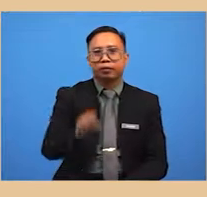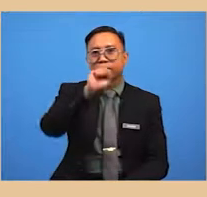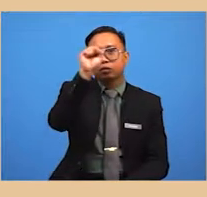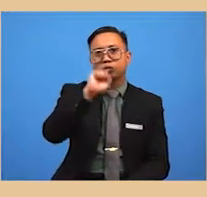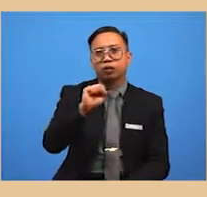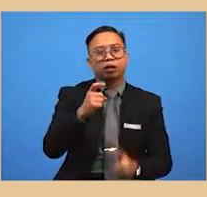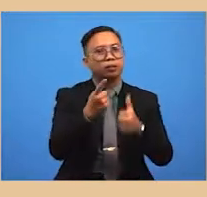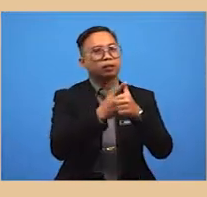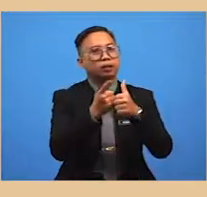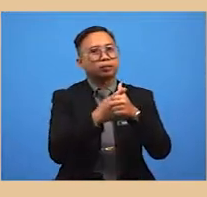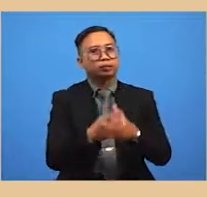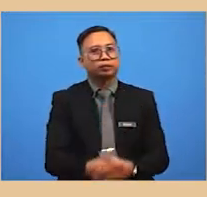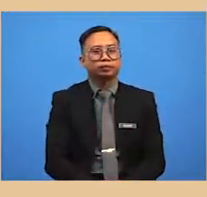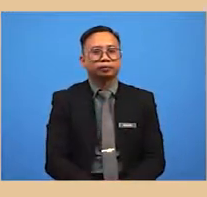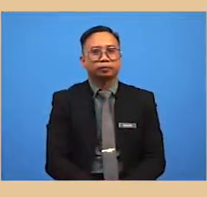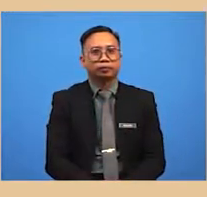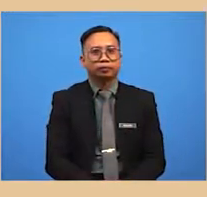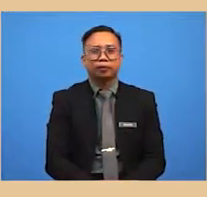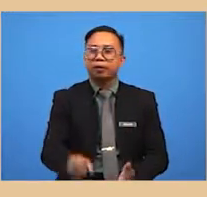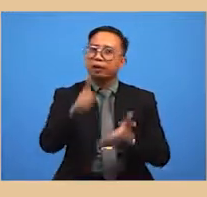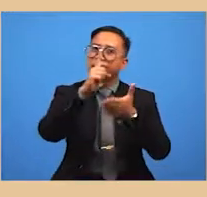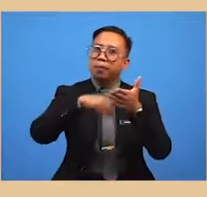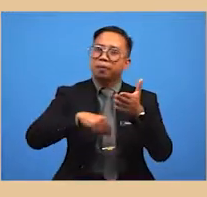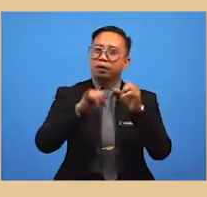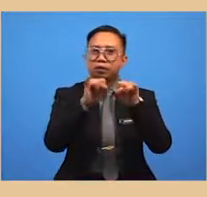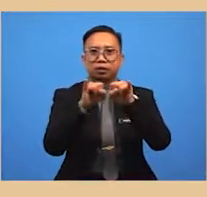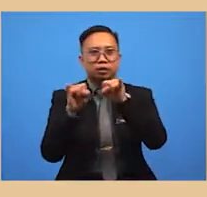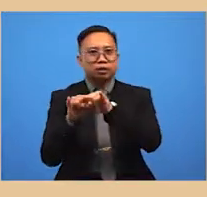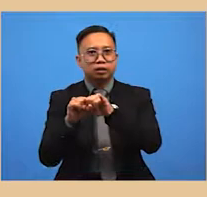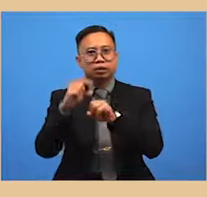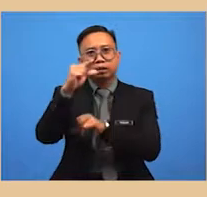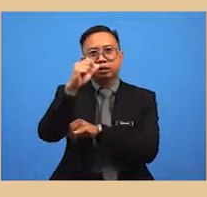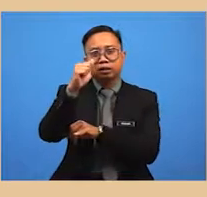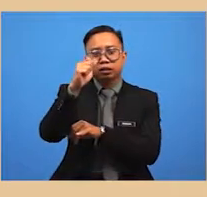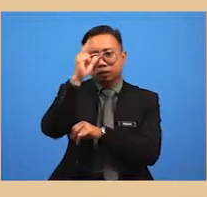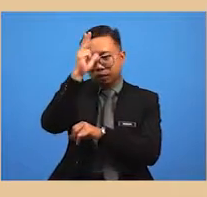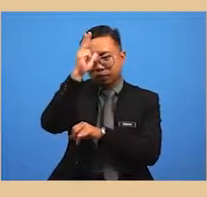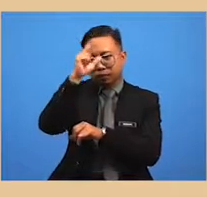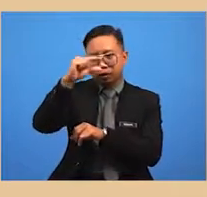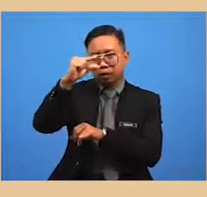Soalan yang pertama. Apakah jenis gamet bagi de bunga?